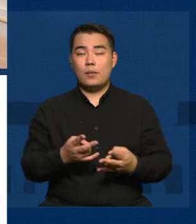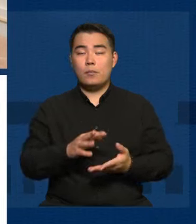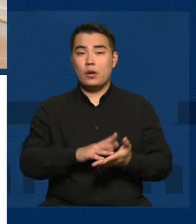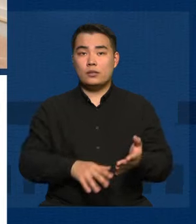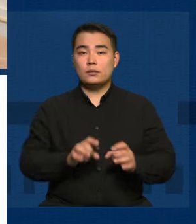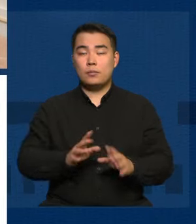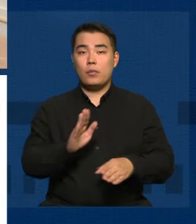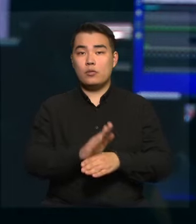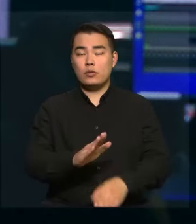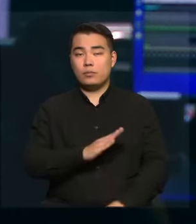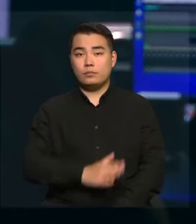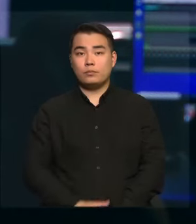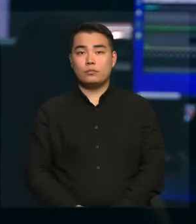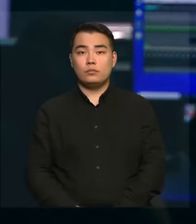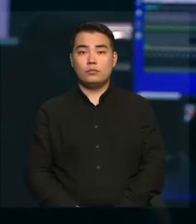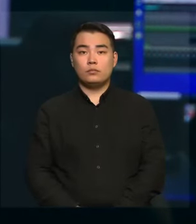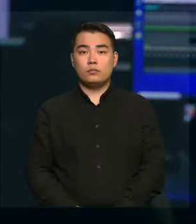тапсырды.